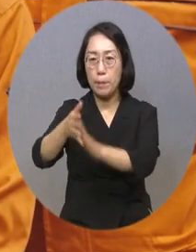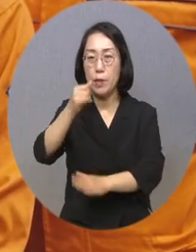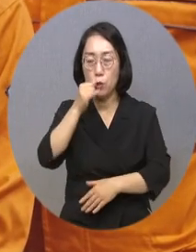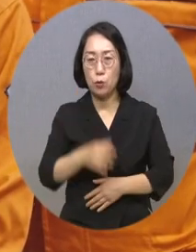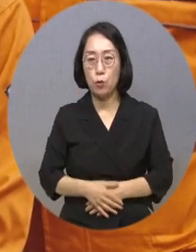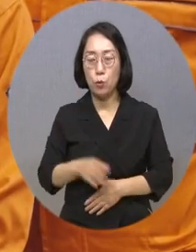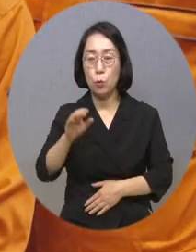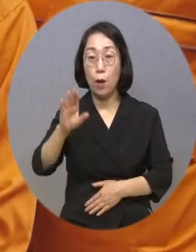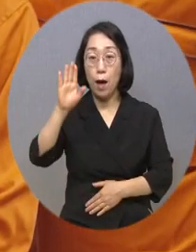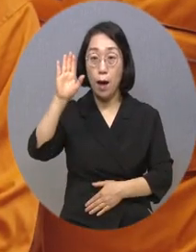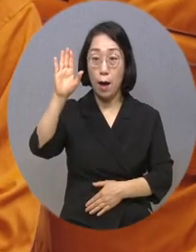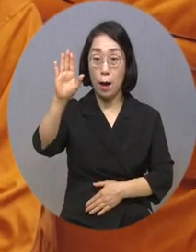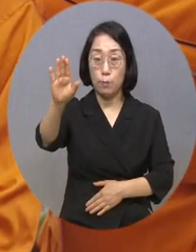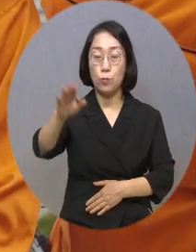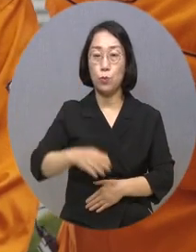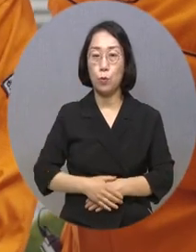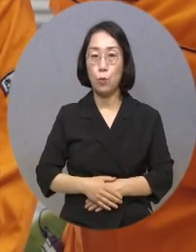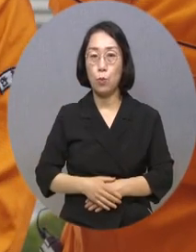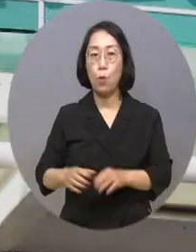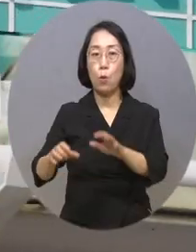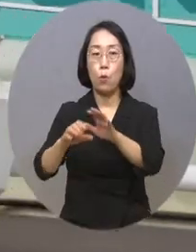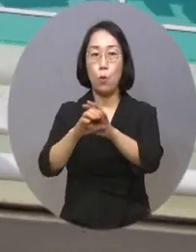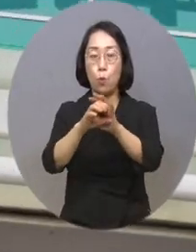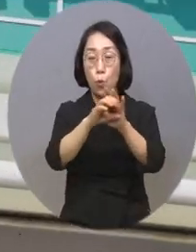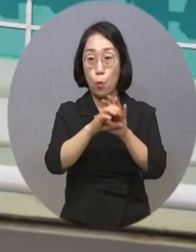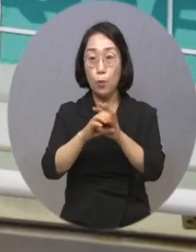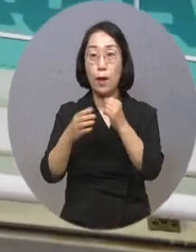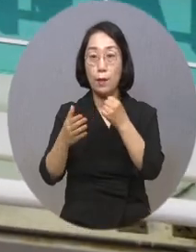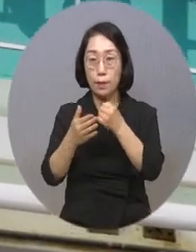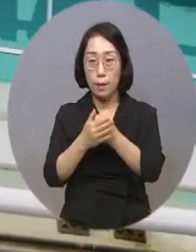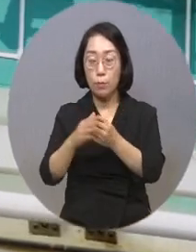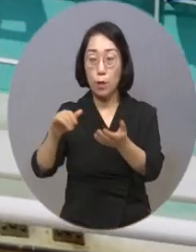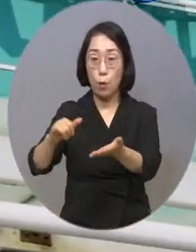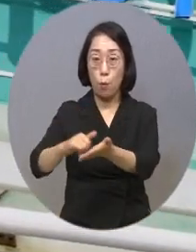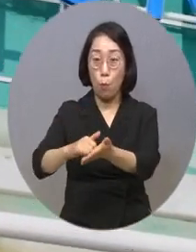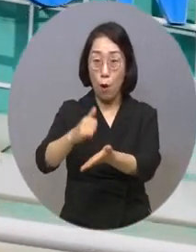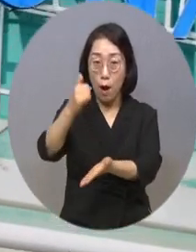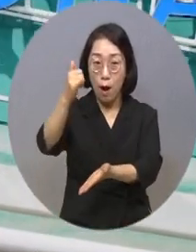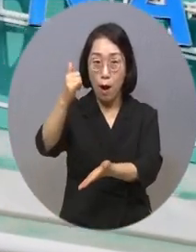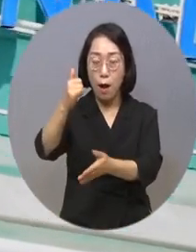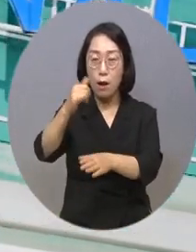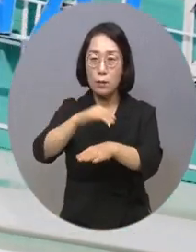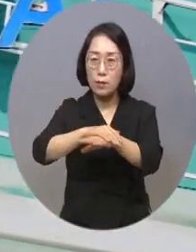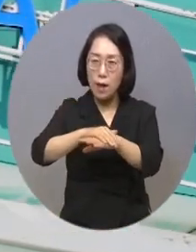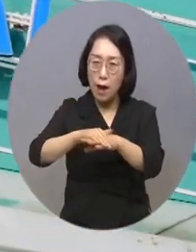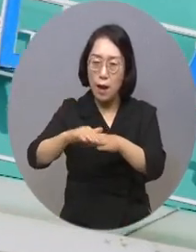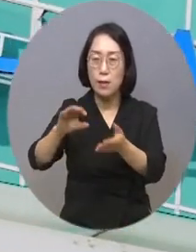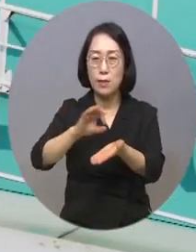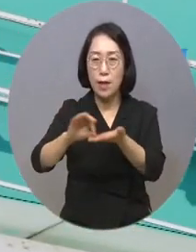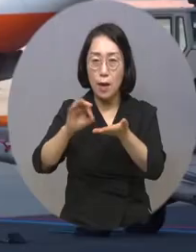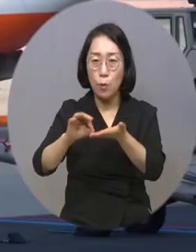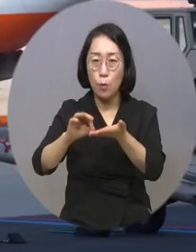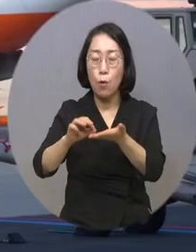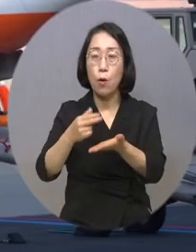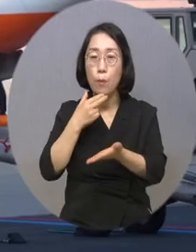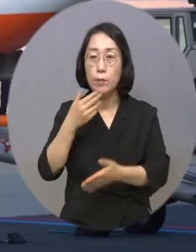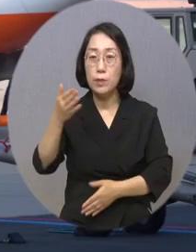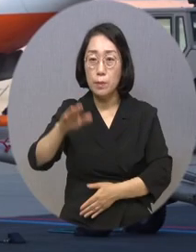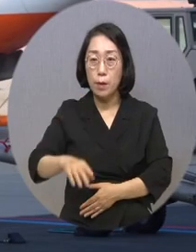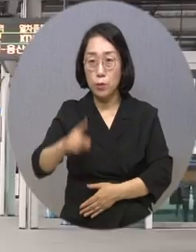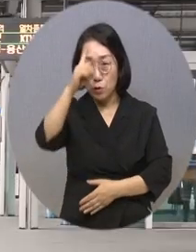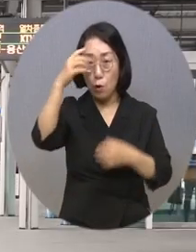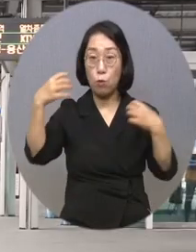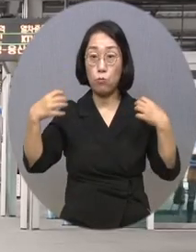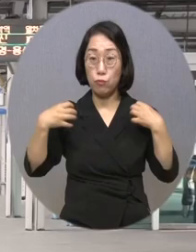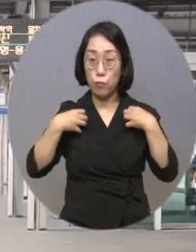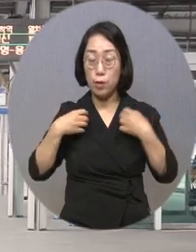무안이 앞으로 이제 지금 코로나 때문에 네. 공항이 아직은 좀 활성화되고 있어요. 네. 정부에서